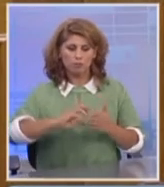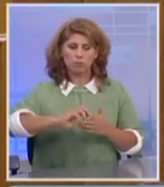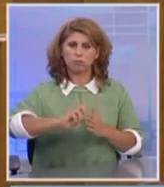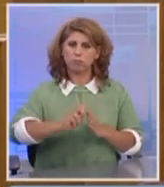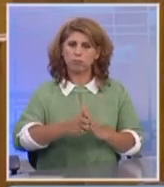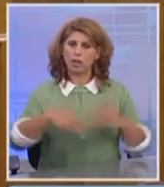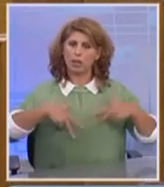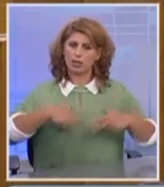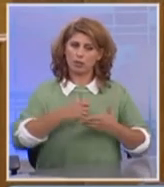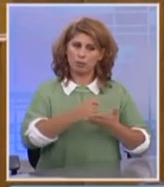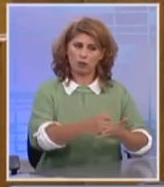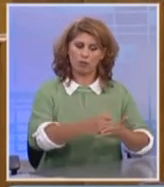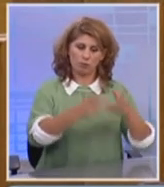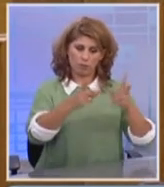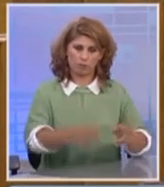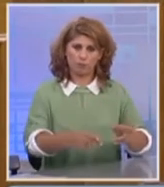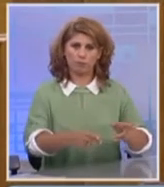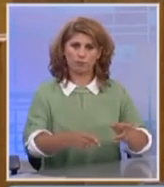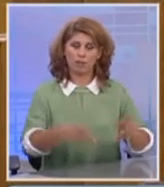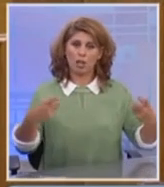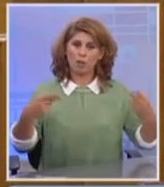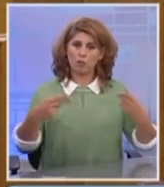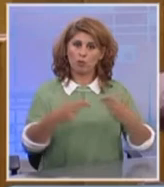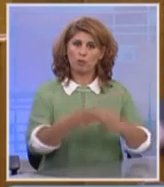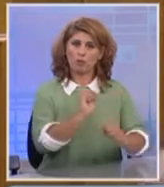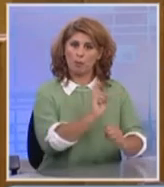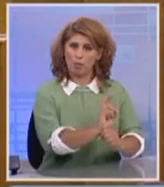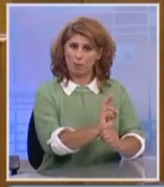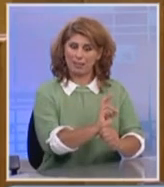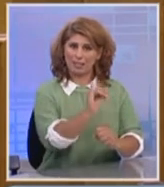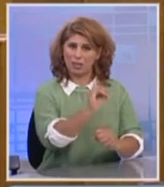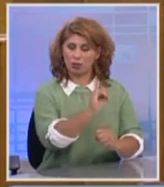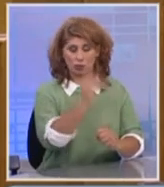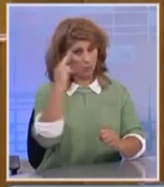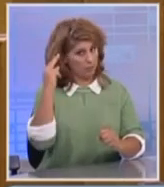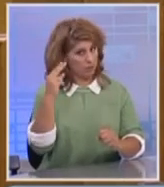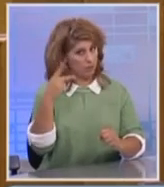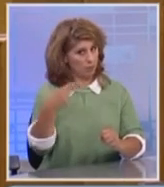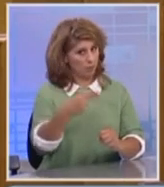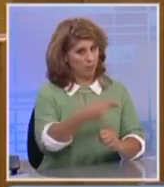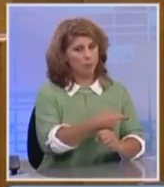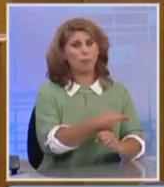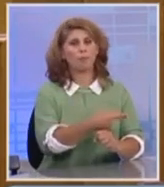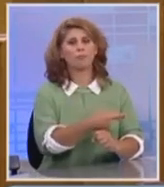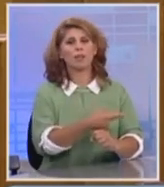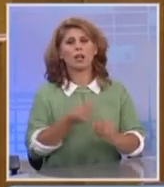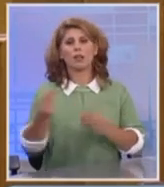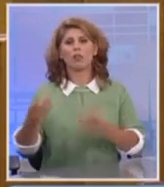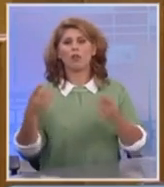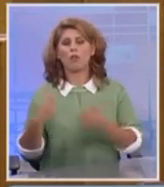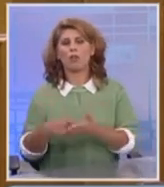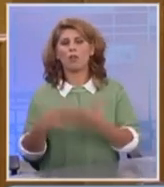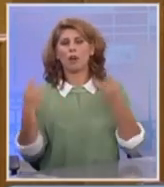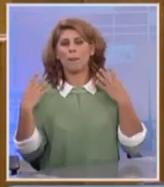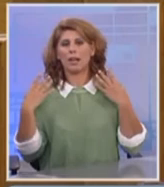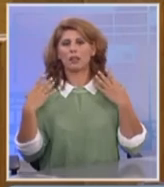της κρατικής χρηματοδότησης, που κουρεύει τα αποθεματικά των ιδρυμάτων για να μπορεί να δίνει φοροαπαλλαγές και